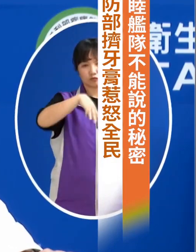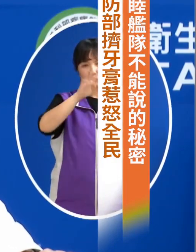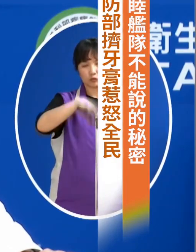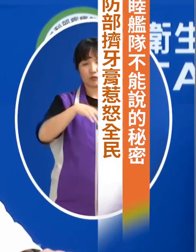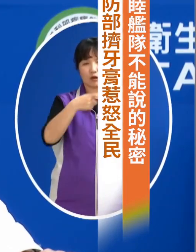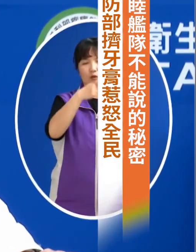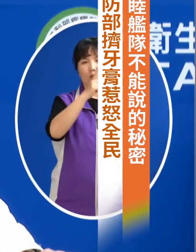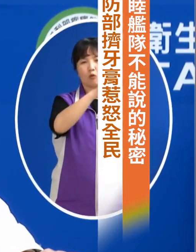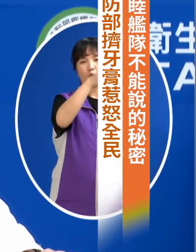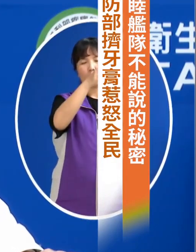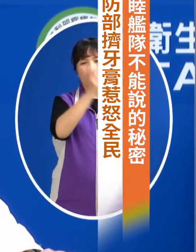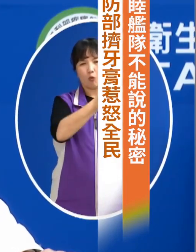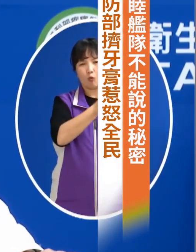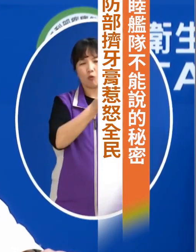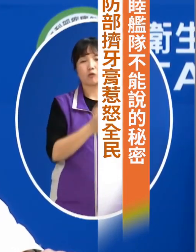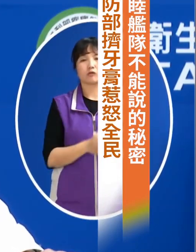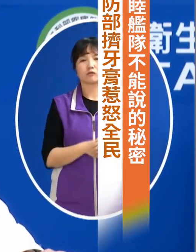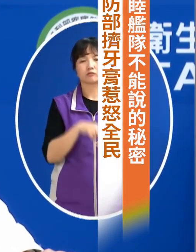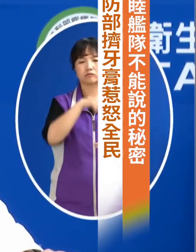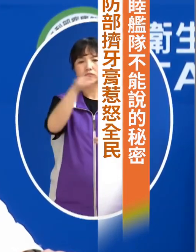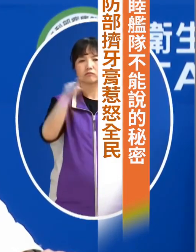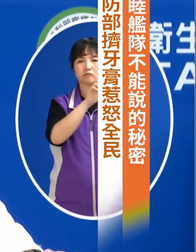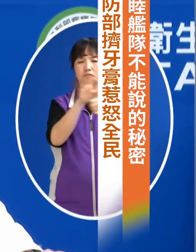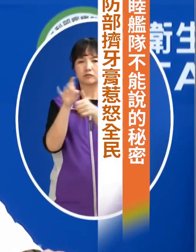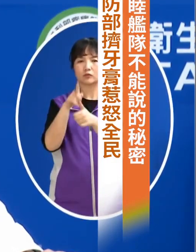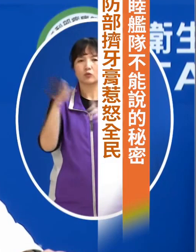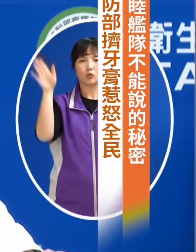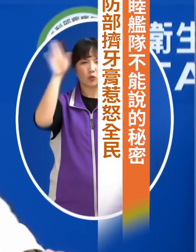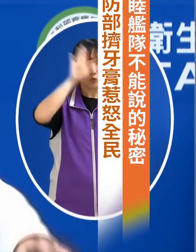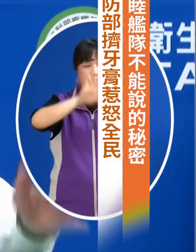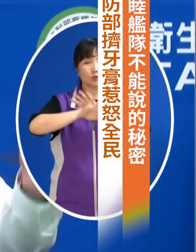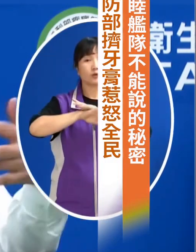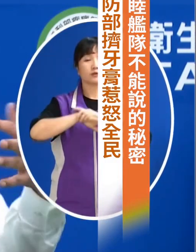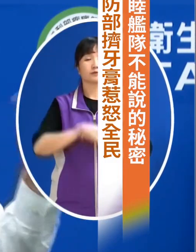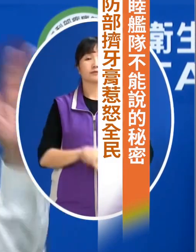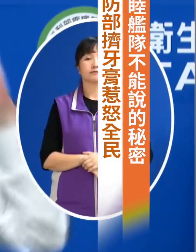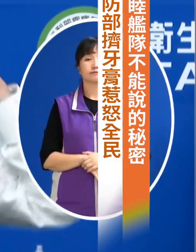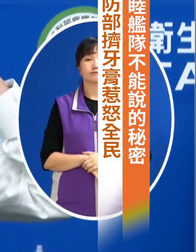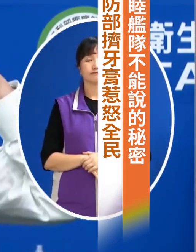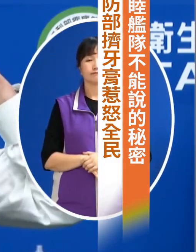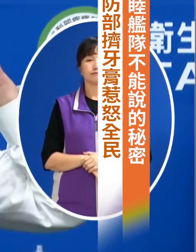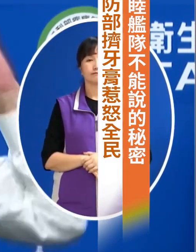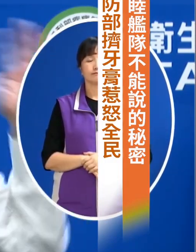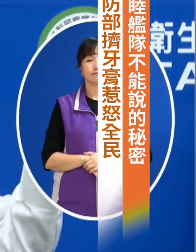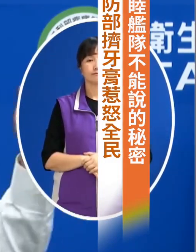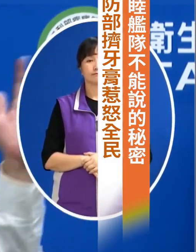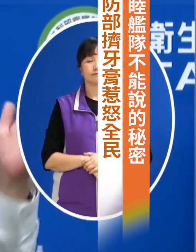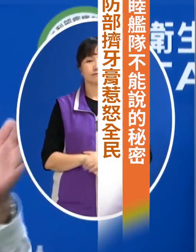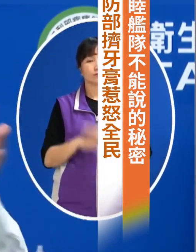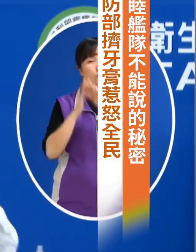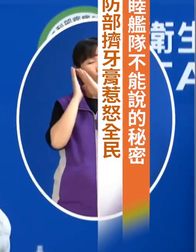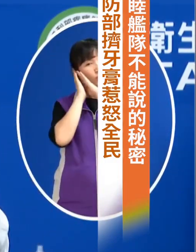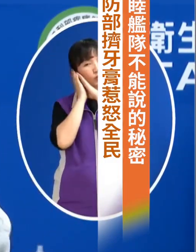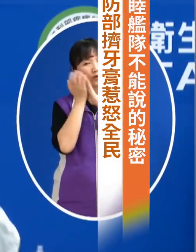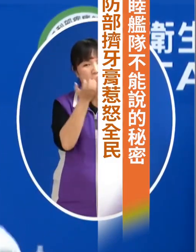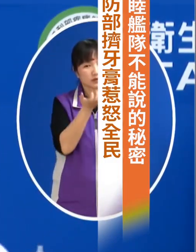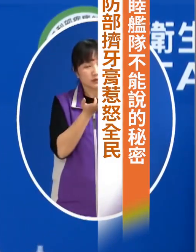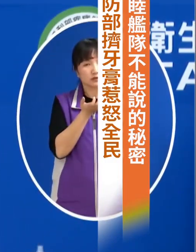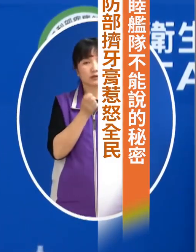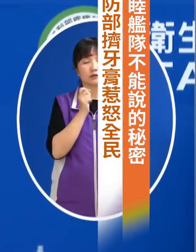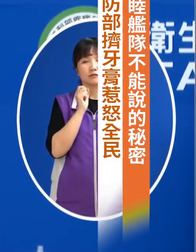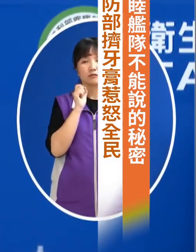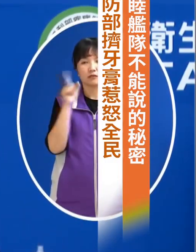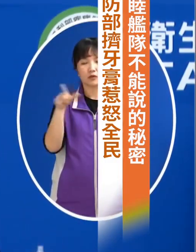的凶，哦，他说大家不要怕，在晚上哈要睡觉前哈，到福利社不